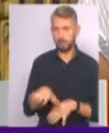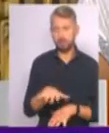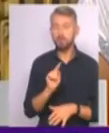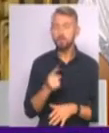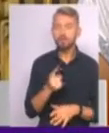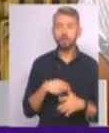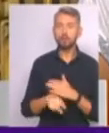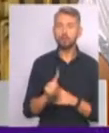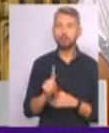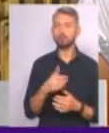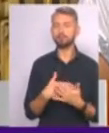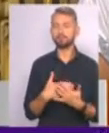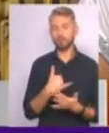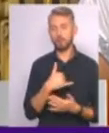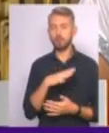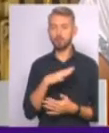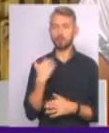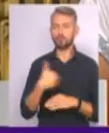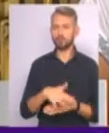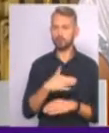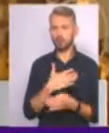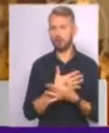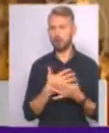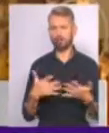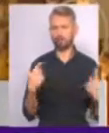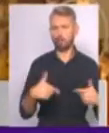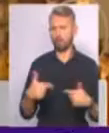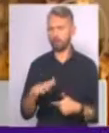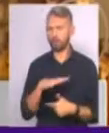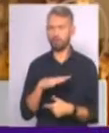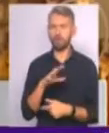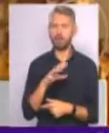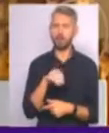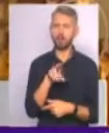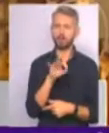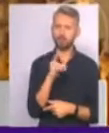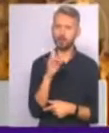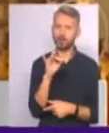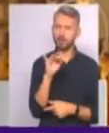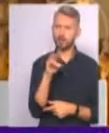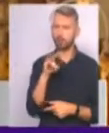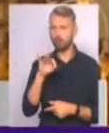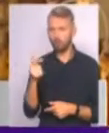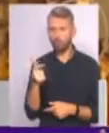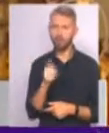що, скажімо, у нас були вже багато гостей, але це був ендокринолог,